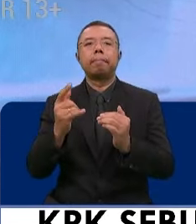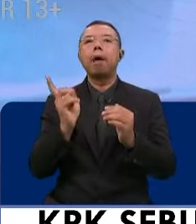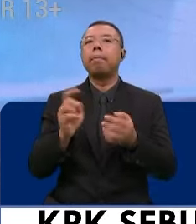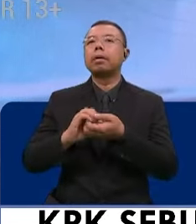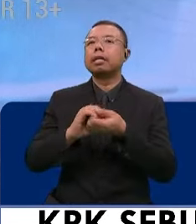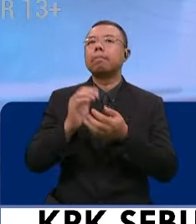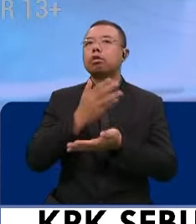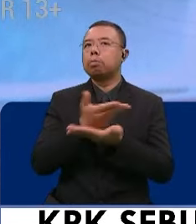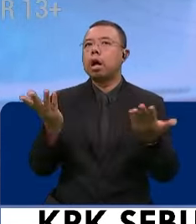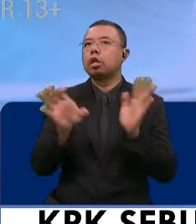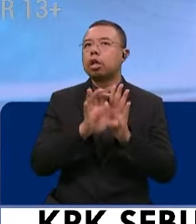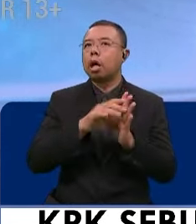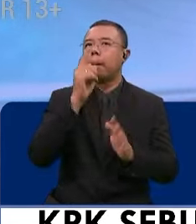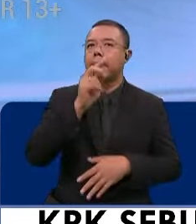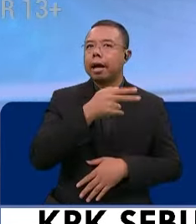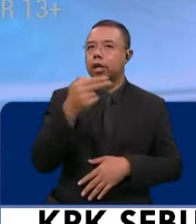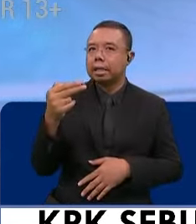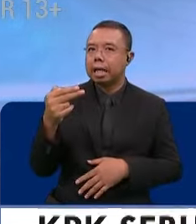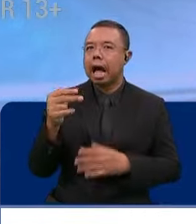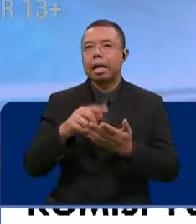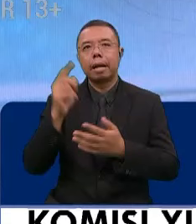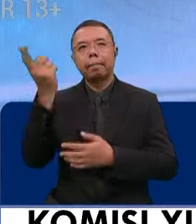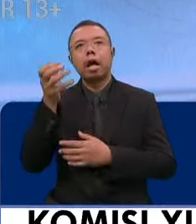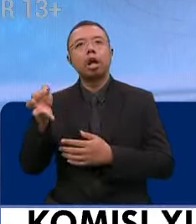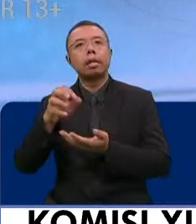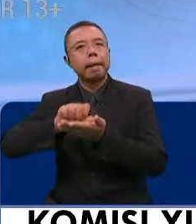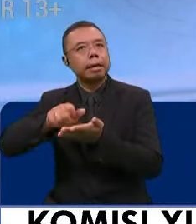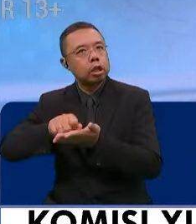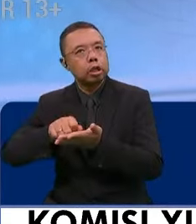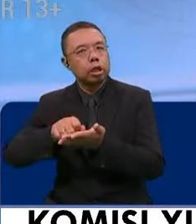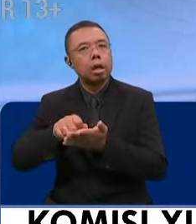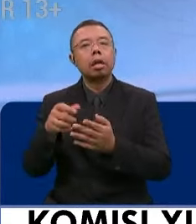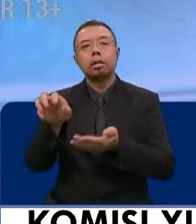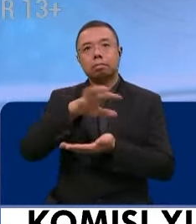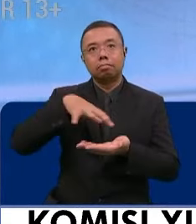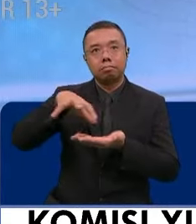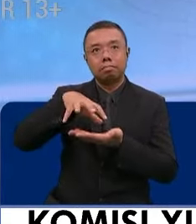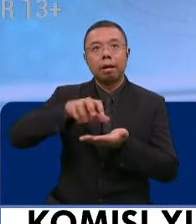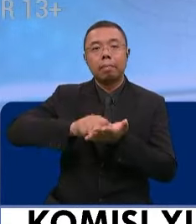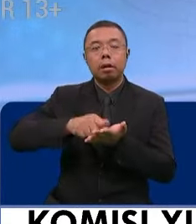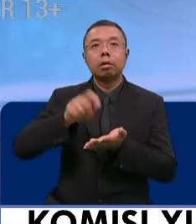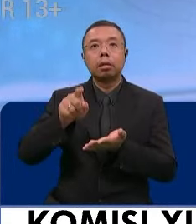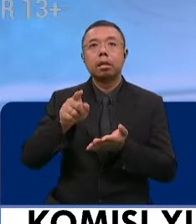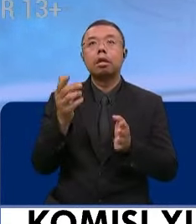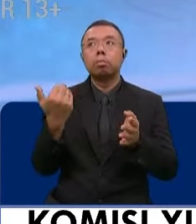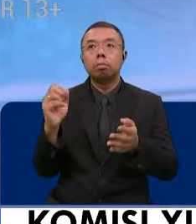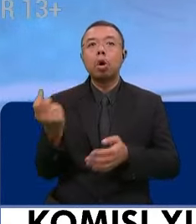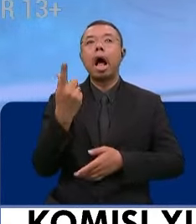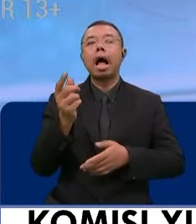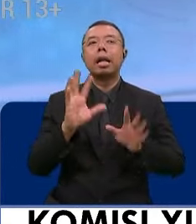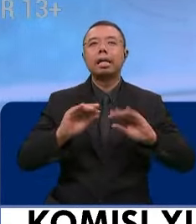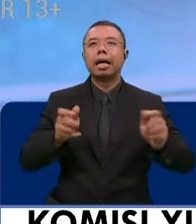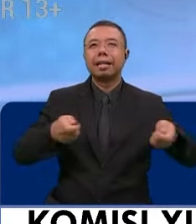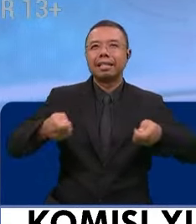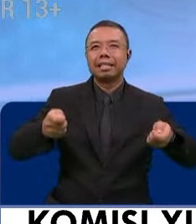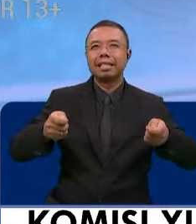seluruh pihak, di antaranya adalah Bank Indonesia dan pemerintah Kota Madiun. Di provinsi ini dilakukan ekosistem pengendalian inflasi